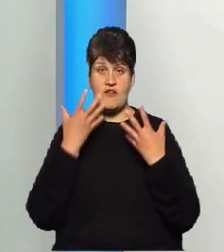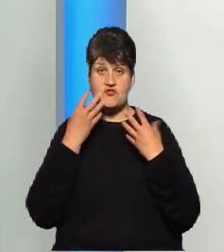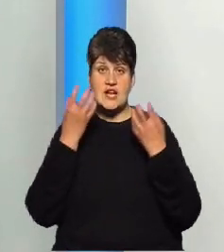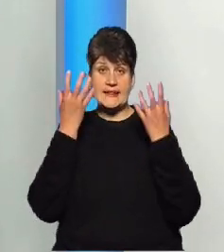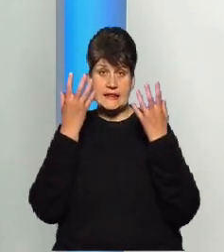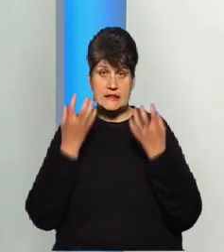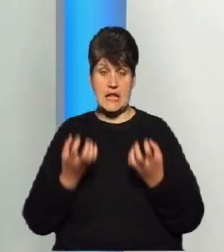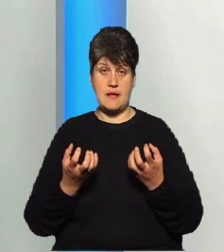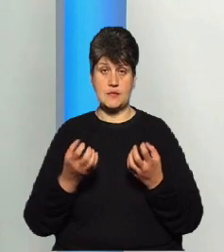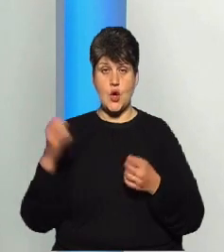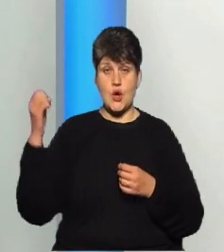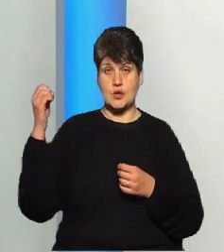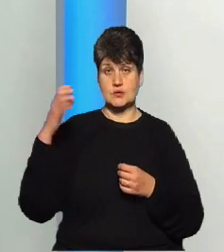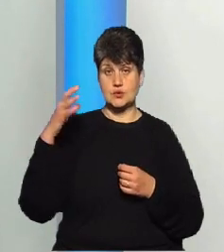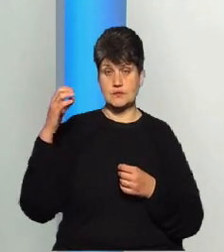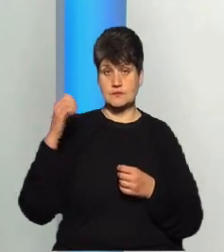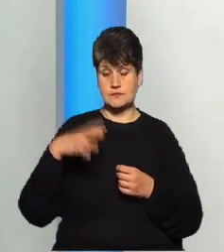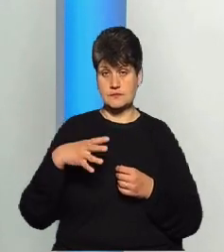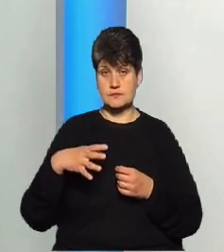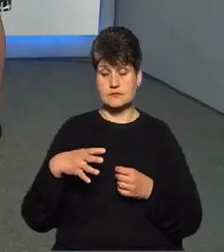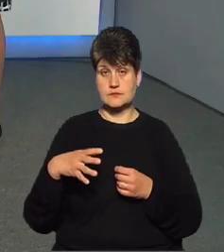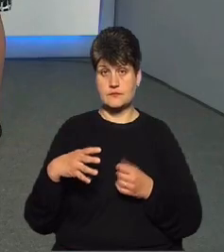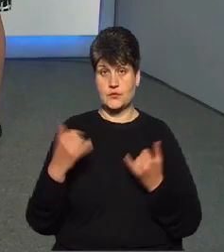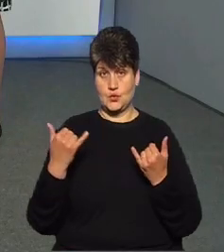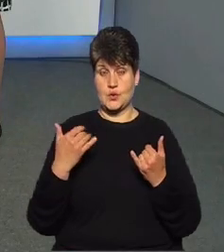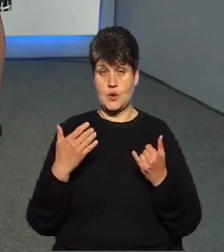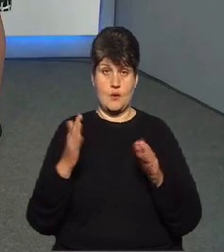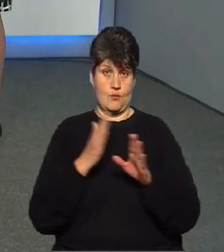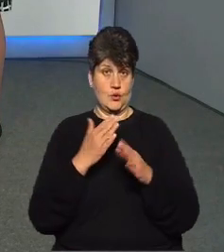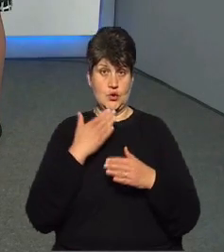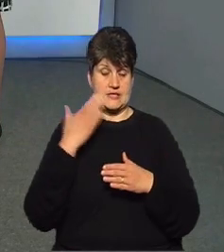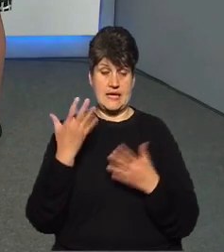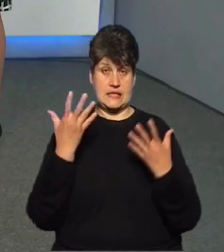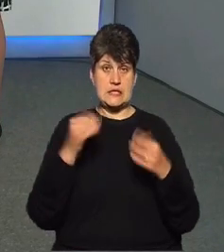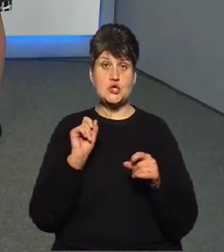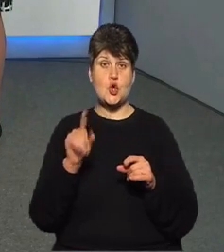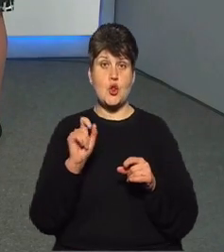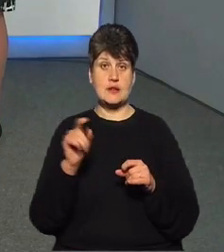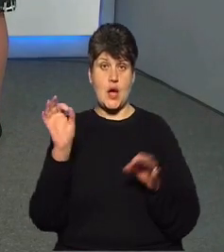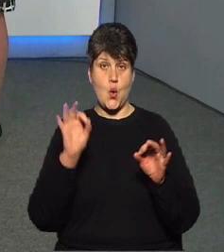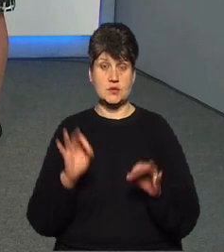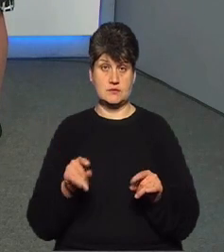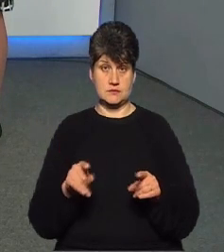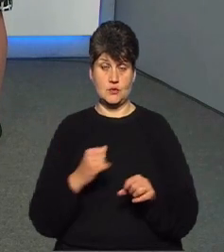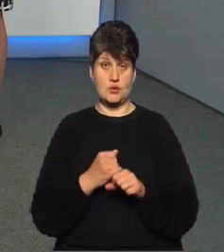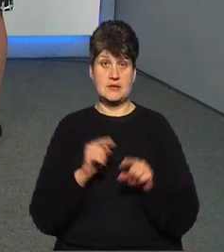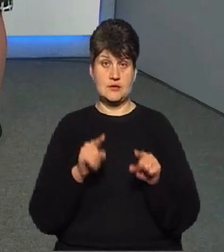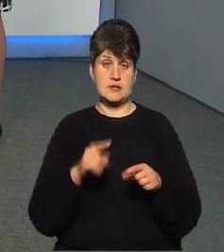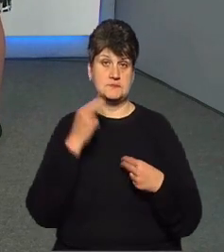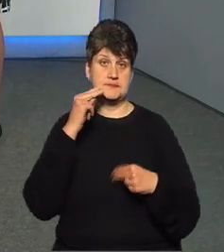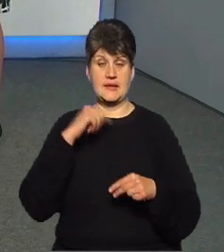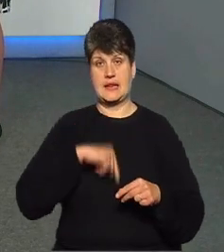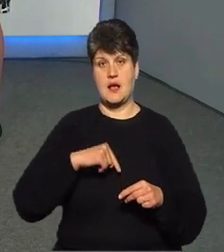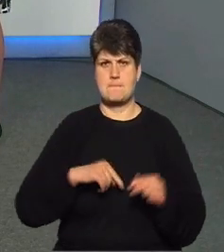світло, як от навіть погода останні дні, золота осінь, вона навіть і сприяє тому, що в нас якийсь покращений настрій. Ми менше думаємо про щось